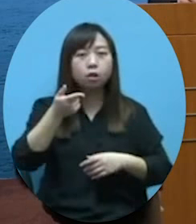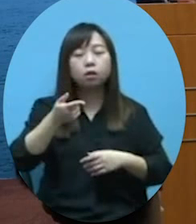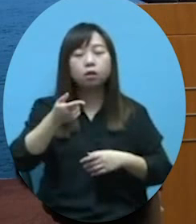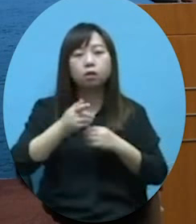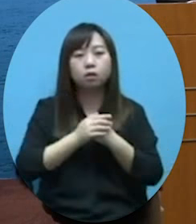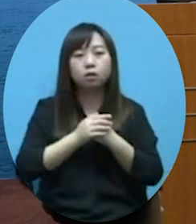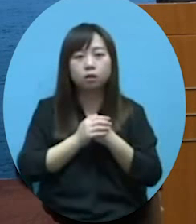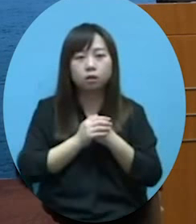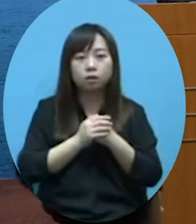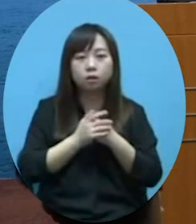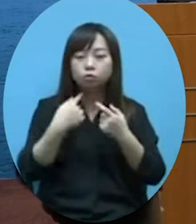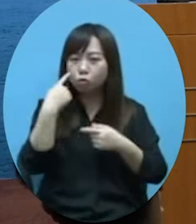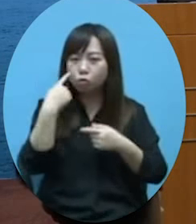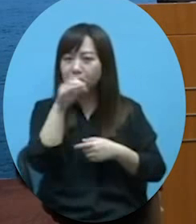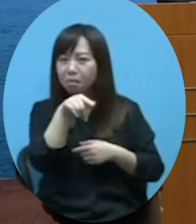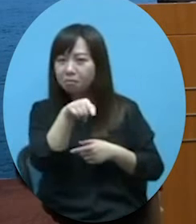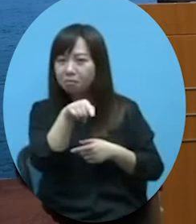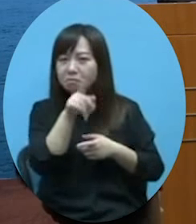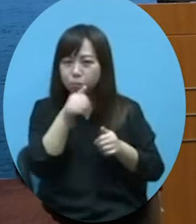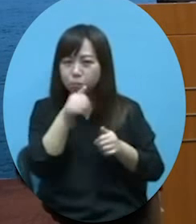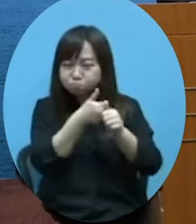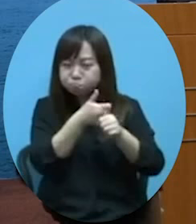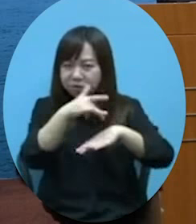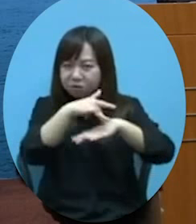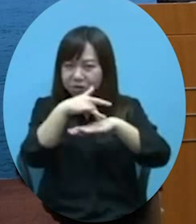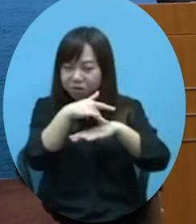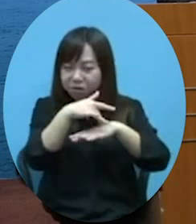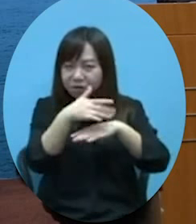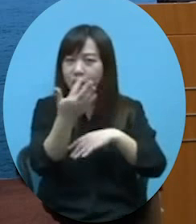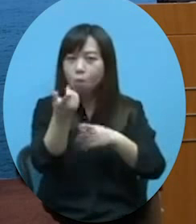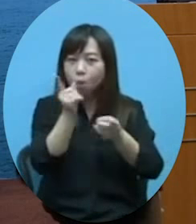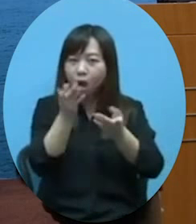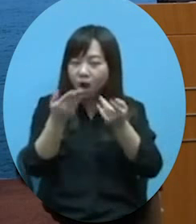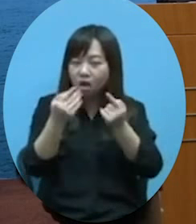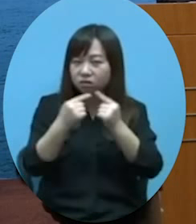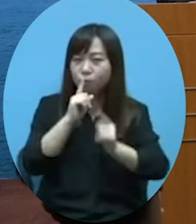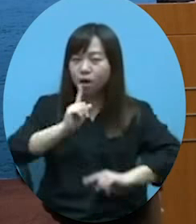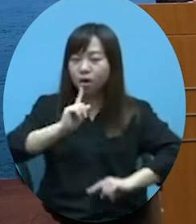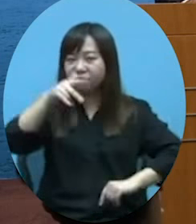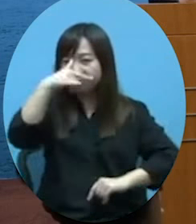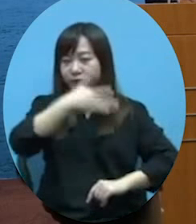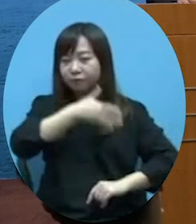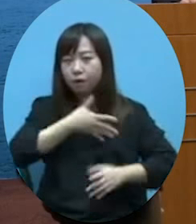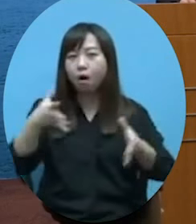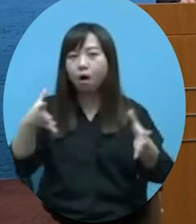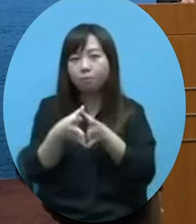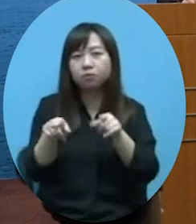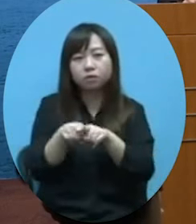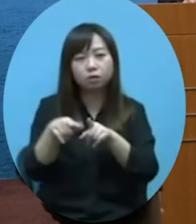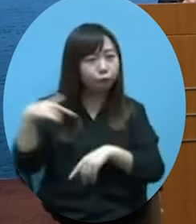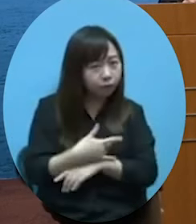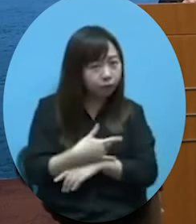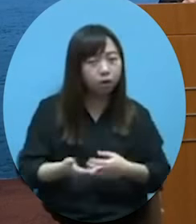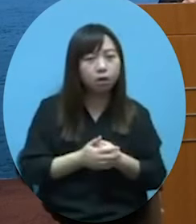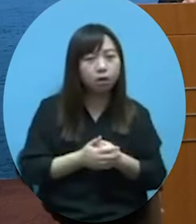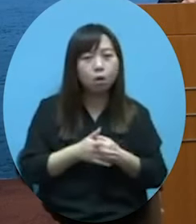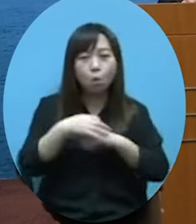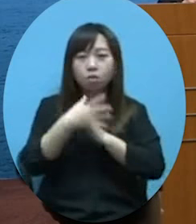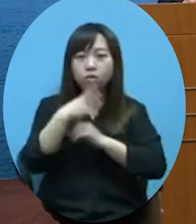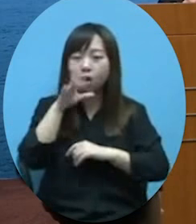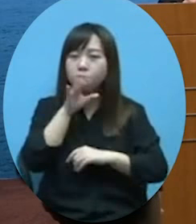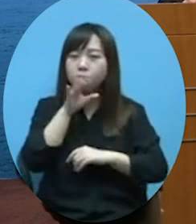想問一下就是CHP有沒有追蹤到現在有幾多個乘客或者機組人員是坐同一班機的呢就是國泰那